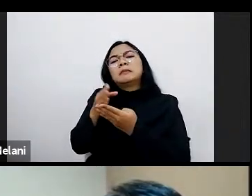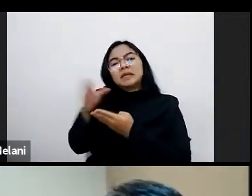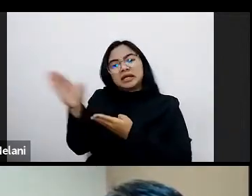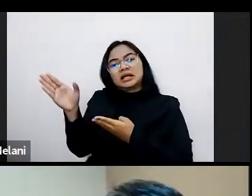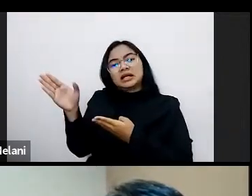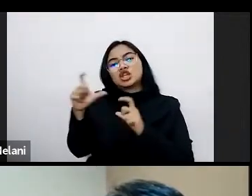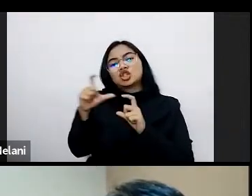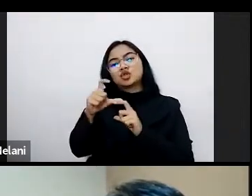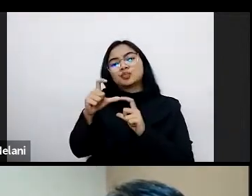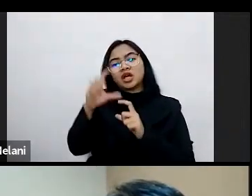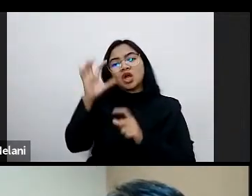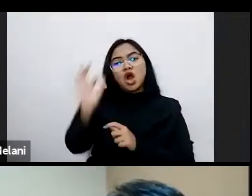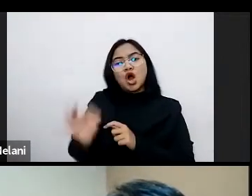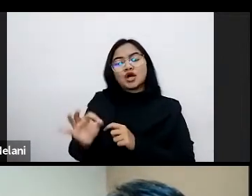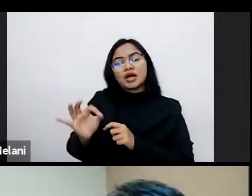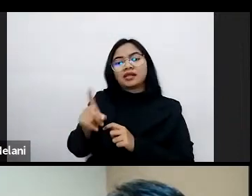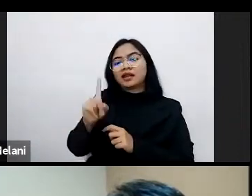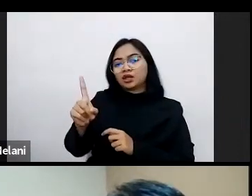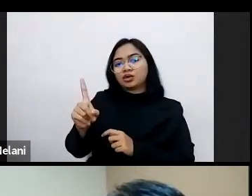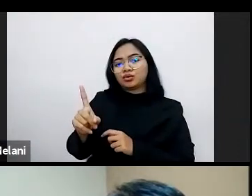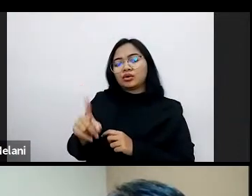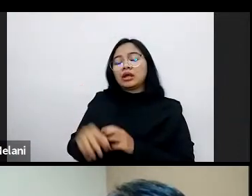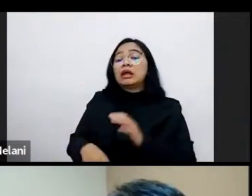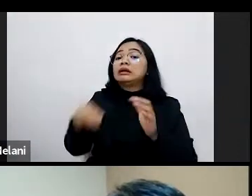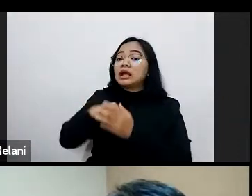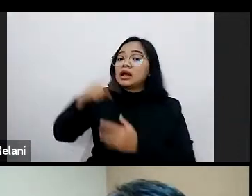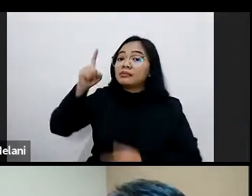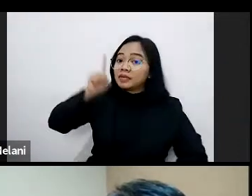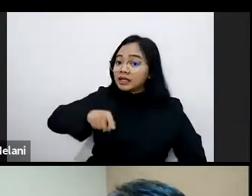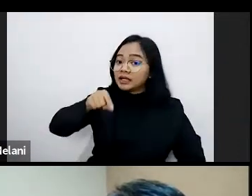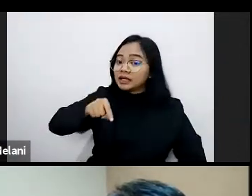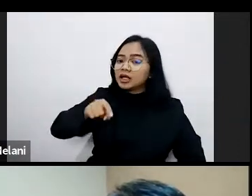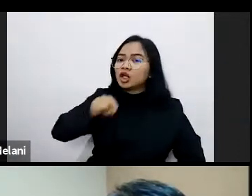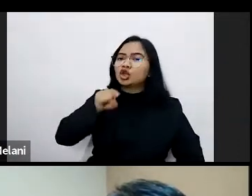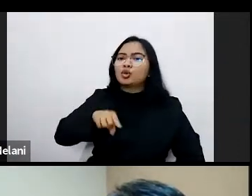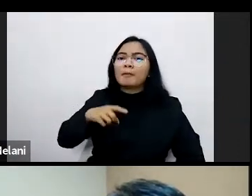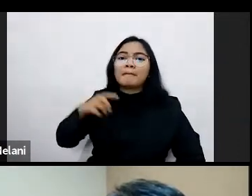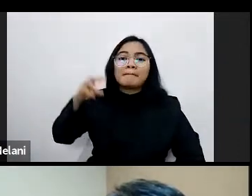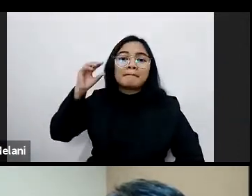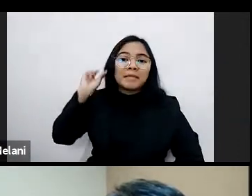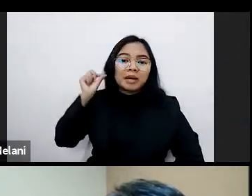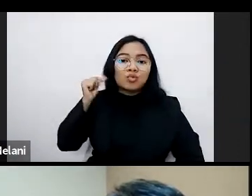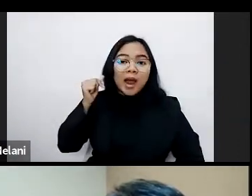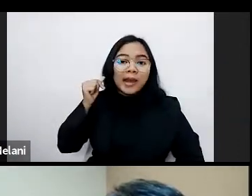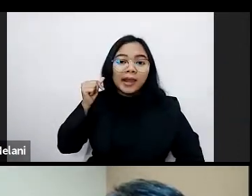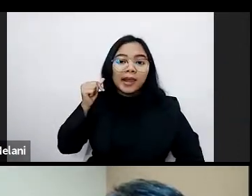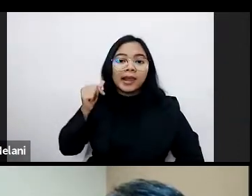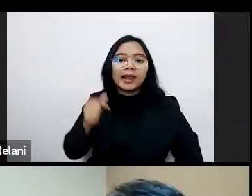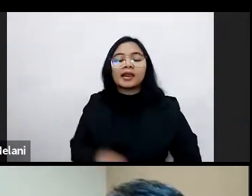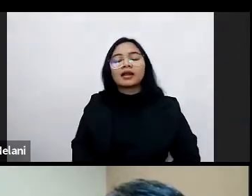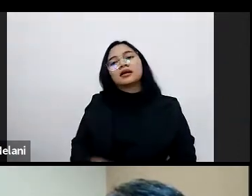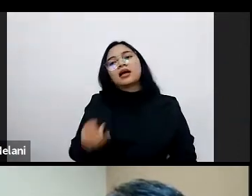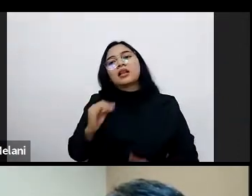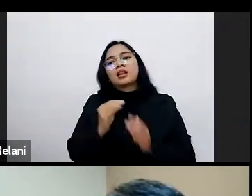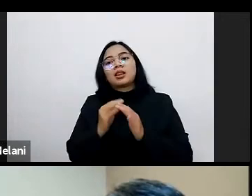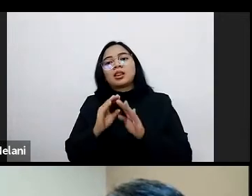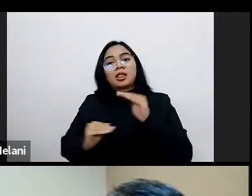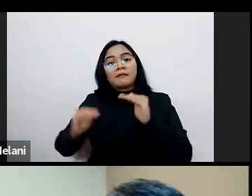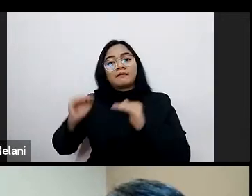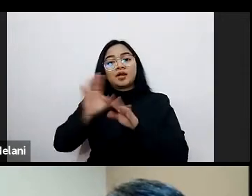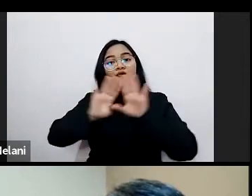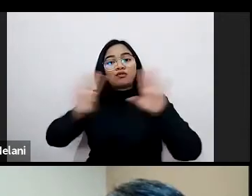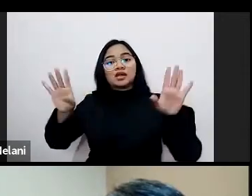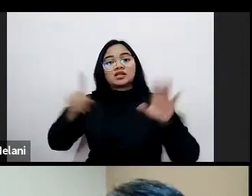sejarah subjek ini adalah perempuan. Dan saya pikir pertanyaan yang lebih luas ini terkait pada peran akademisi